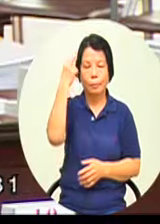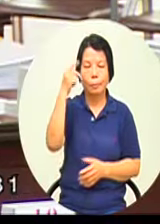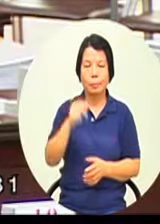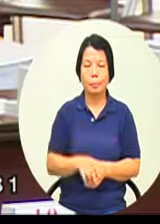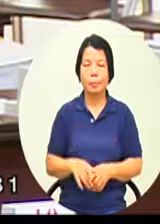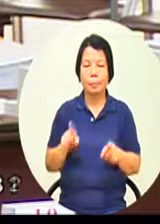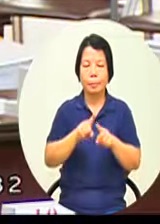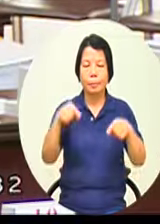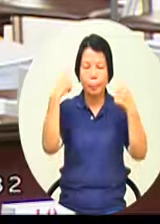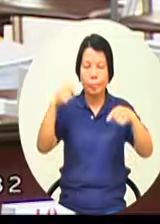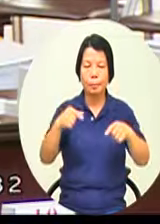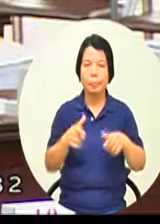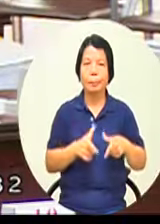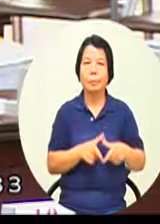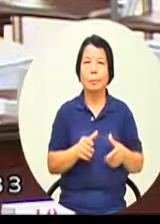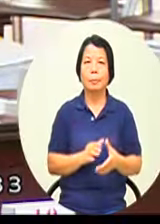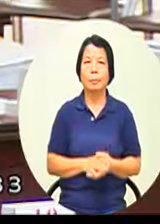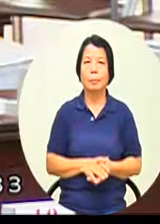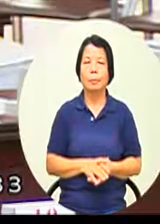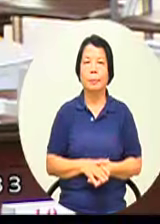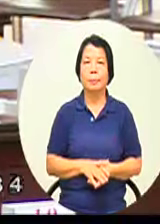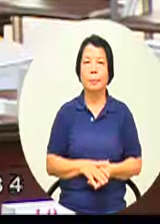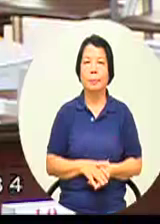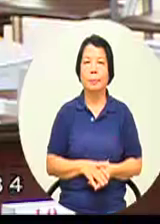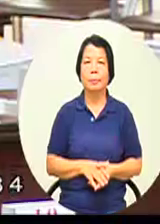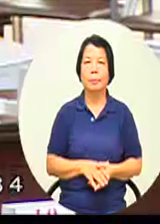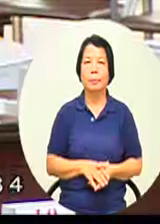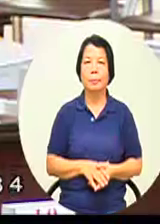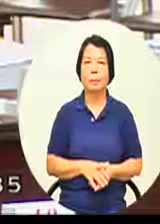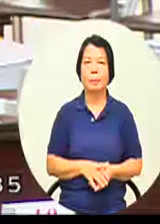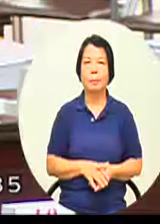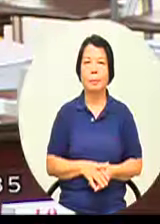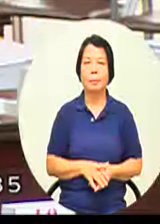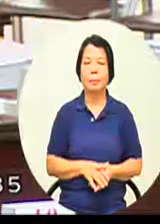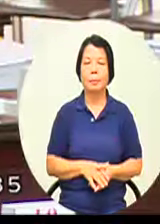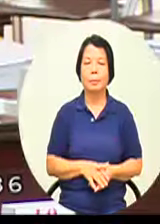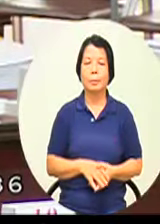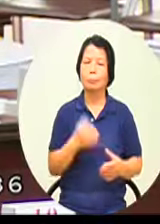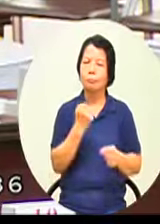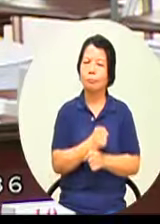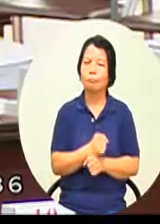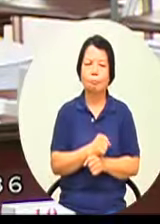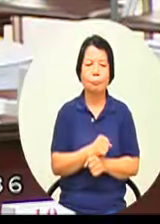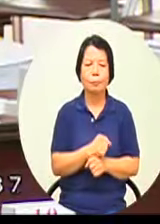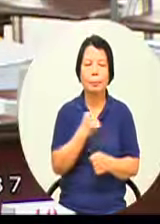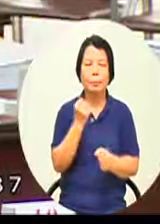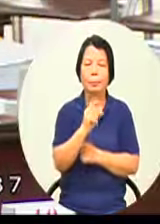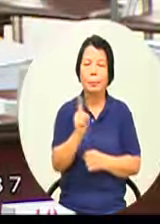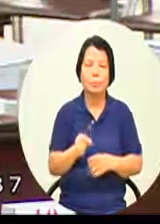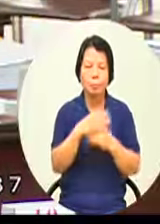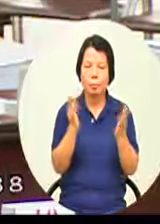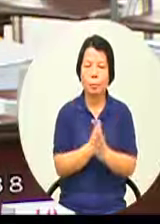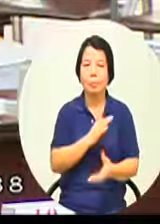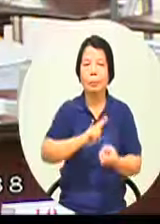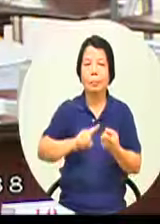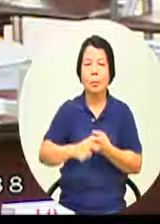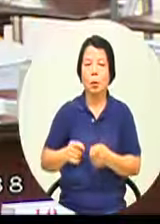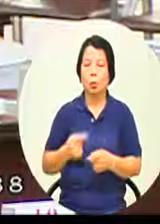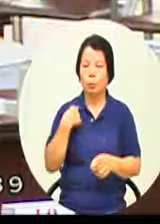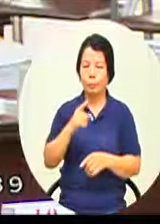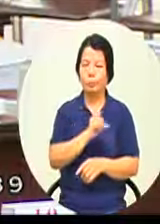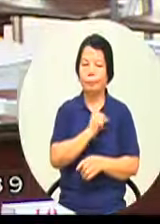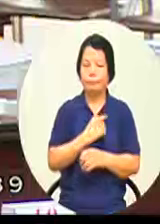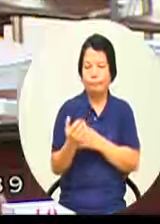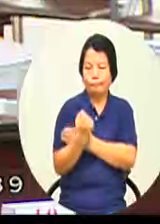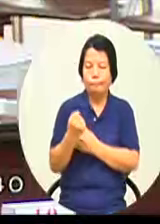常心啦，恁跟咱公司的对不对？再怎么做出不对啦，啊，要讲要认真讲，对不对？我们尽力啦，安